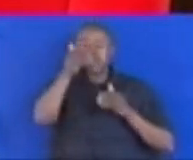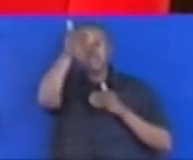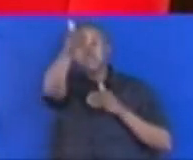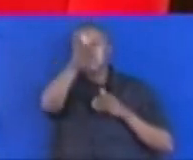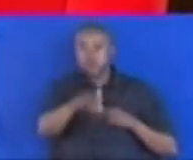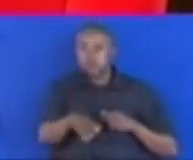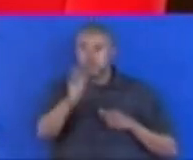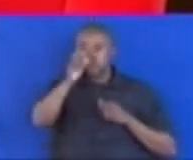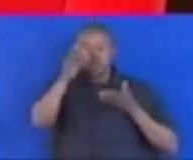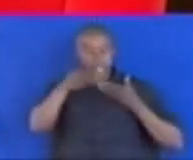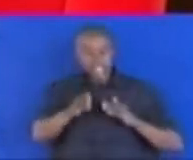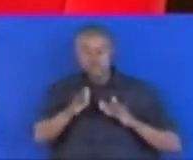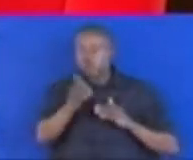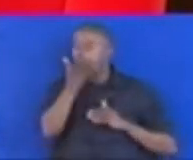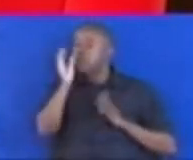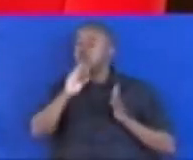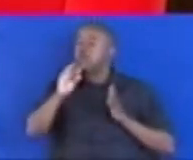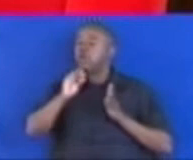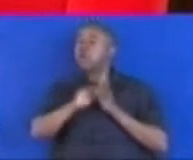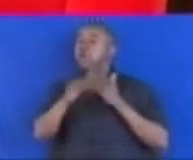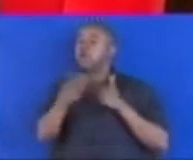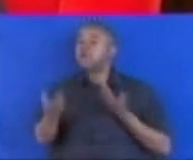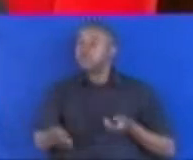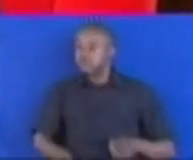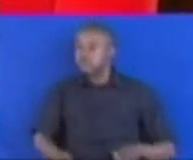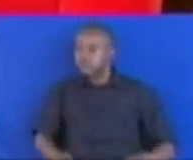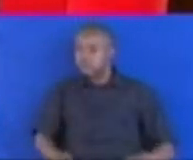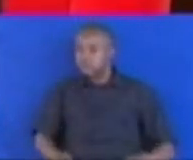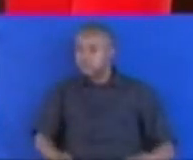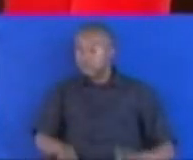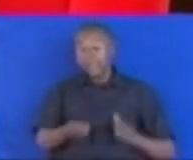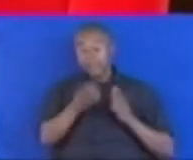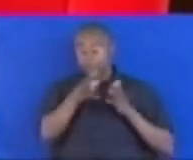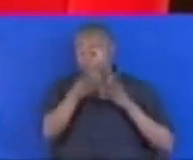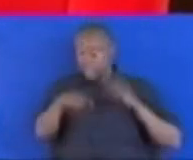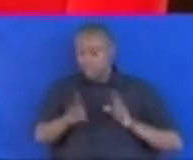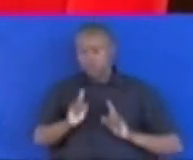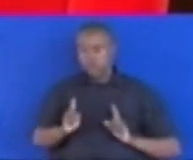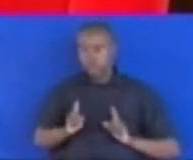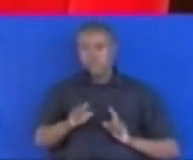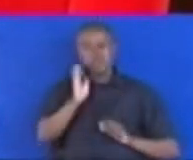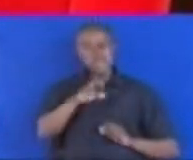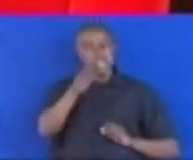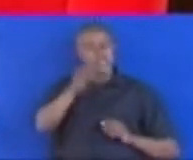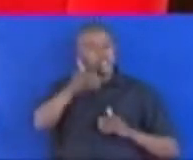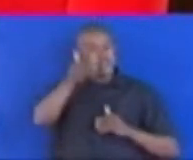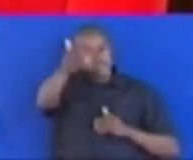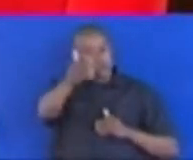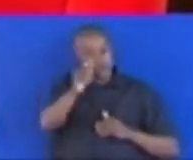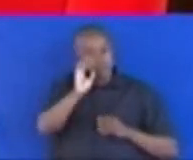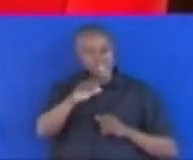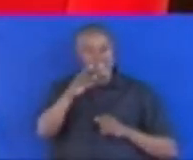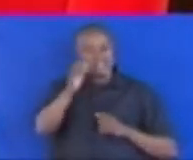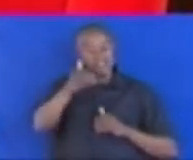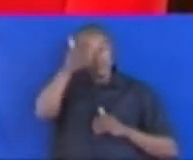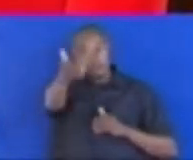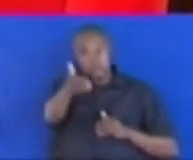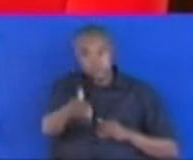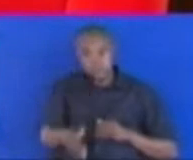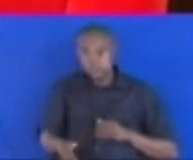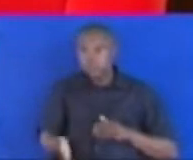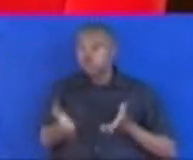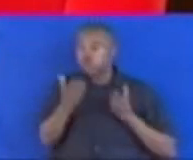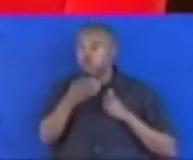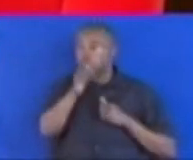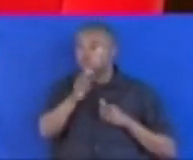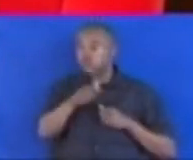mtu azaliwe wa namna gani. Madhara yanaweza kuwa sio leo, but in 20 years to come, 30 years to come, tunaweza kuwa na